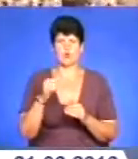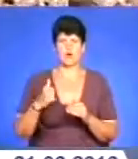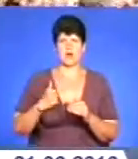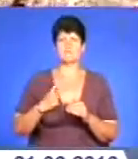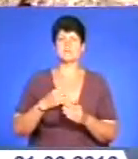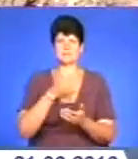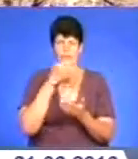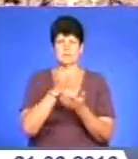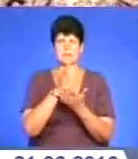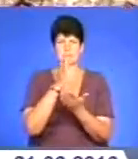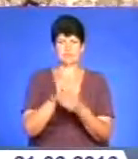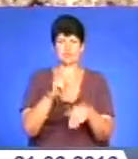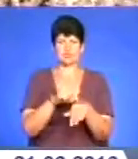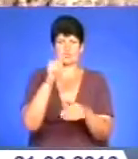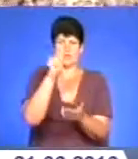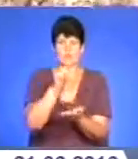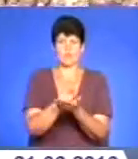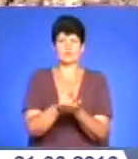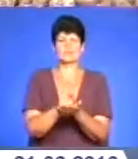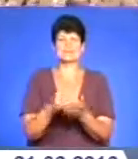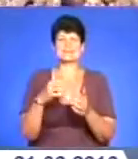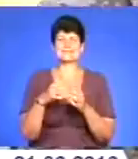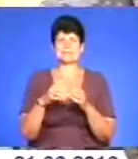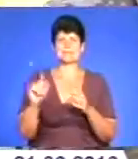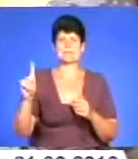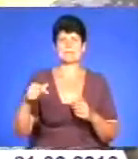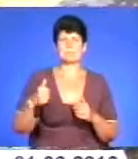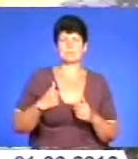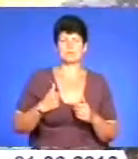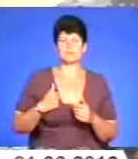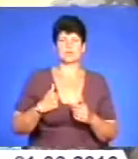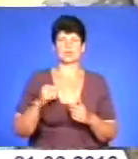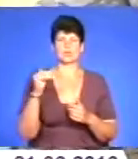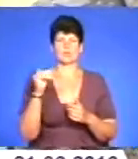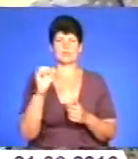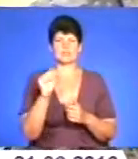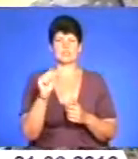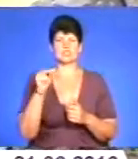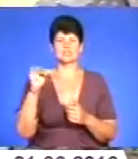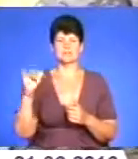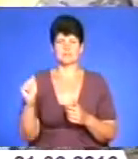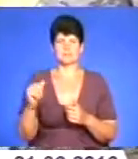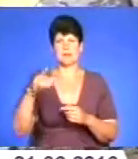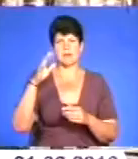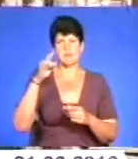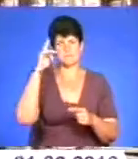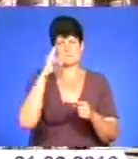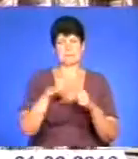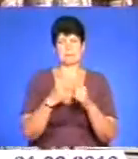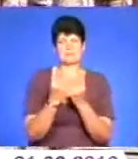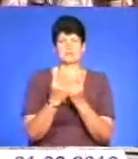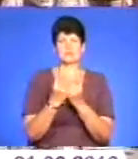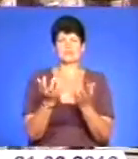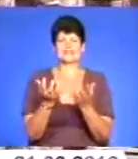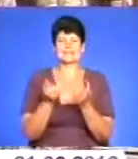і мають почуття обов'язку. Серед призовників – Юрій і Андрій Черемшинські. Брати-близнюки отримали запрошення до